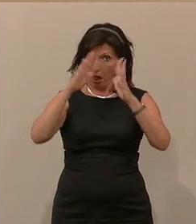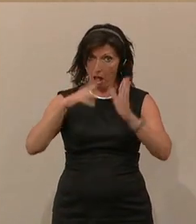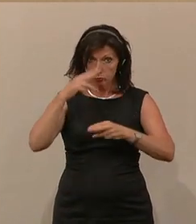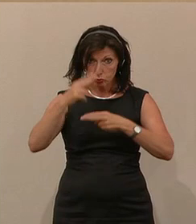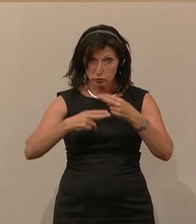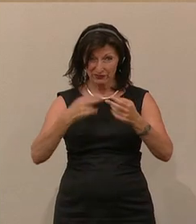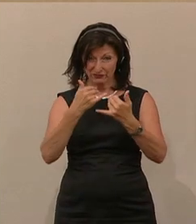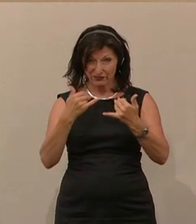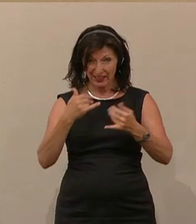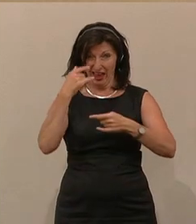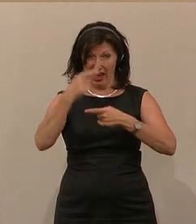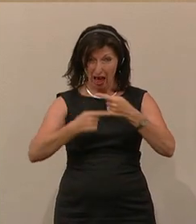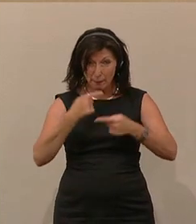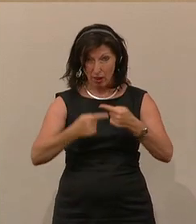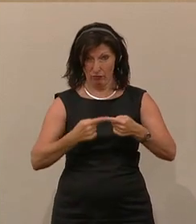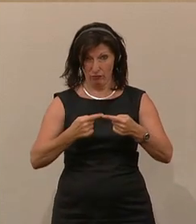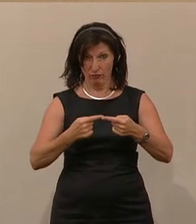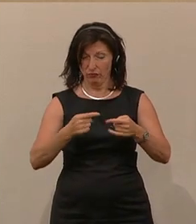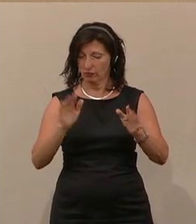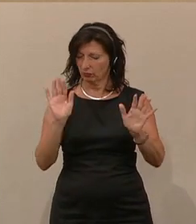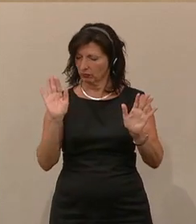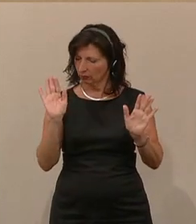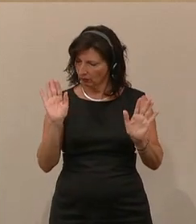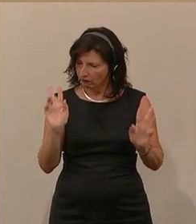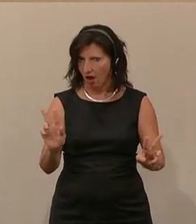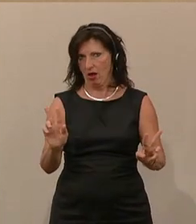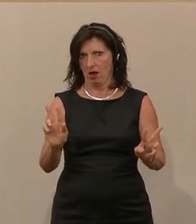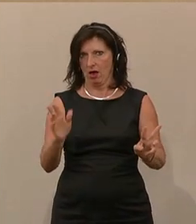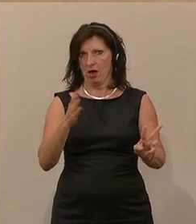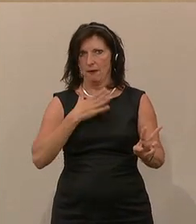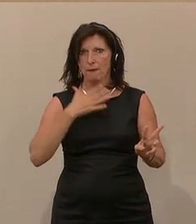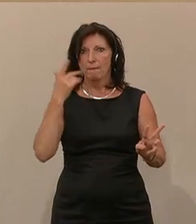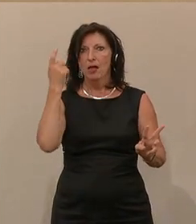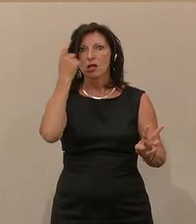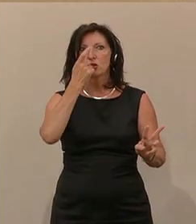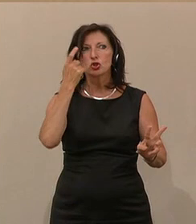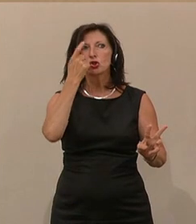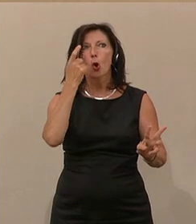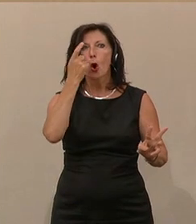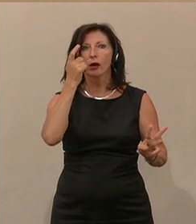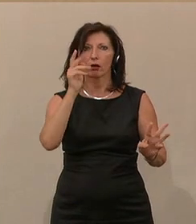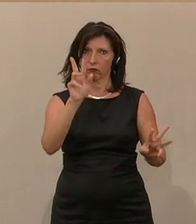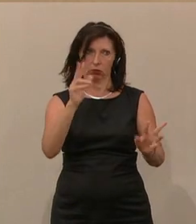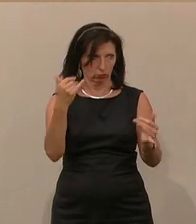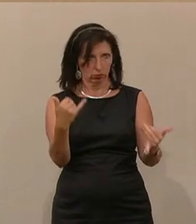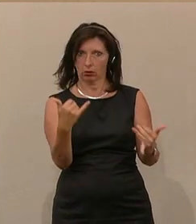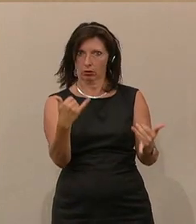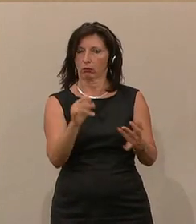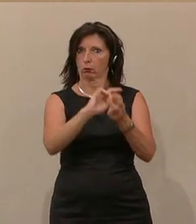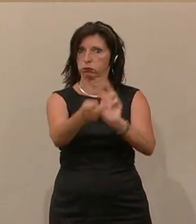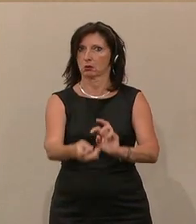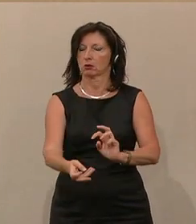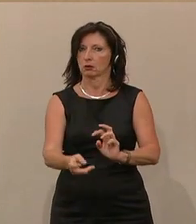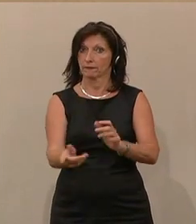abgelaufen ist hat meine schlimmsten befürchtungen wahr werden lassen erstens